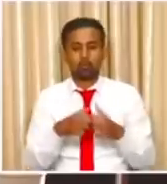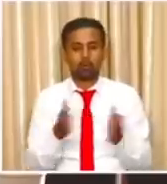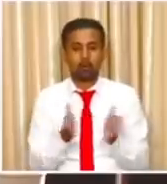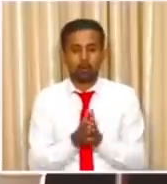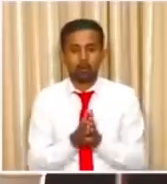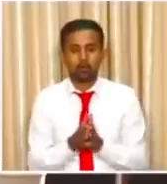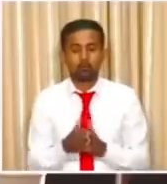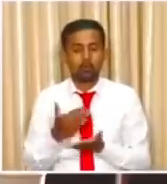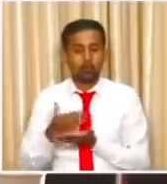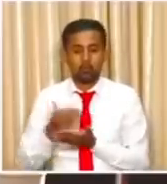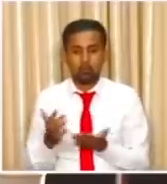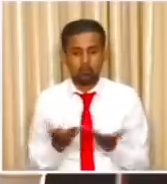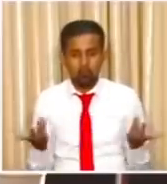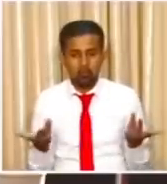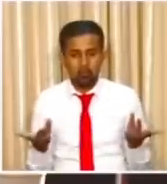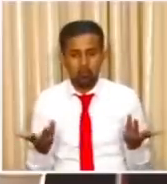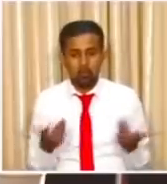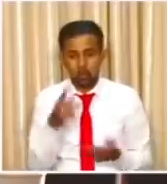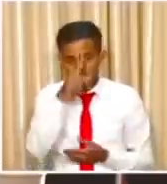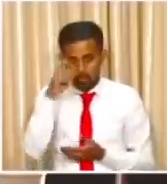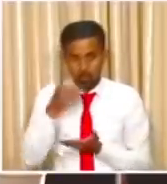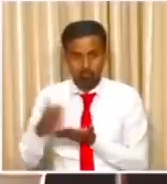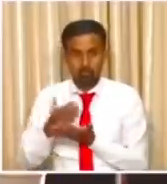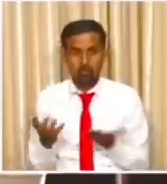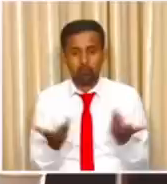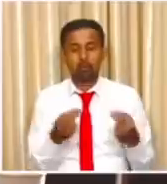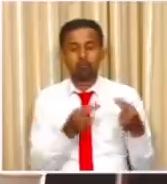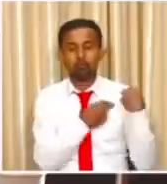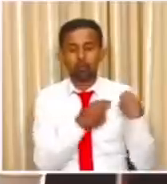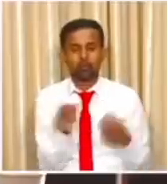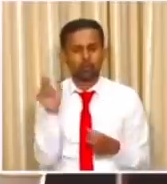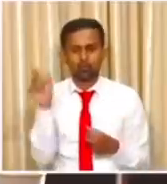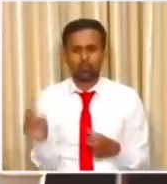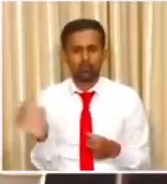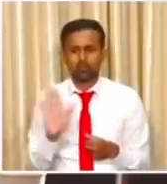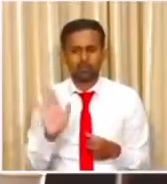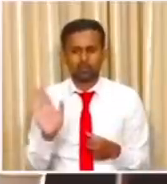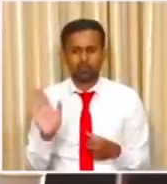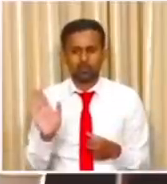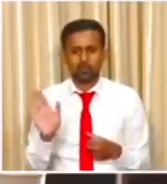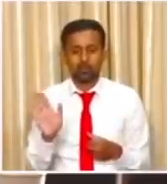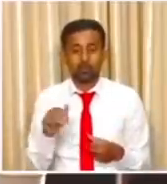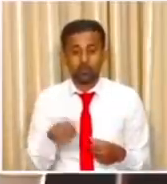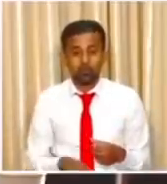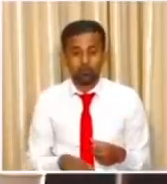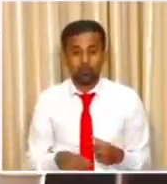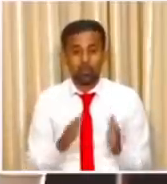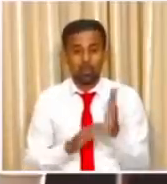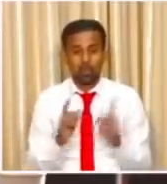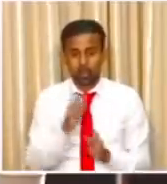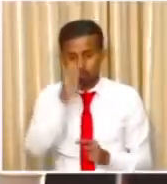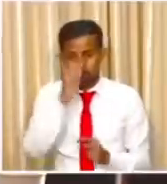මේ ප්‍රතිඵලය ගෙවා ගන්න බැරි නම් මේ වාරිකය ගෙවා ගන්න බැරි නම් වග කියන්න ඕන ඔහු නෙවෙයි. ඒ නිසා මේක පිළිබඳව මම හිතනවා ගරු එමතුමා